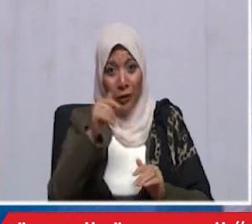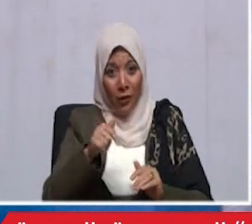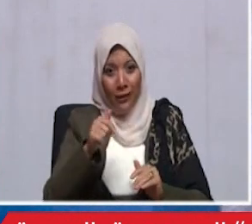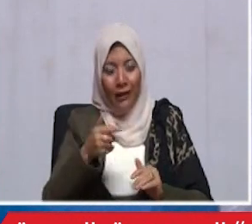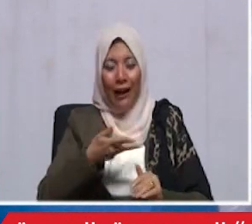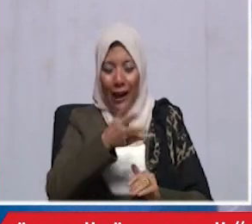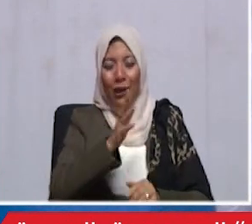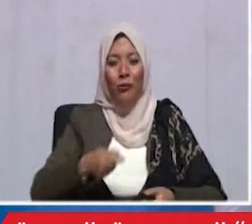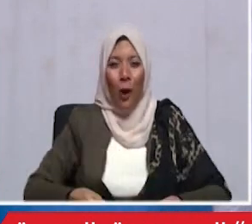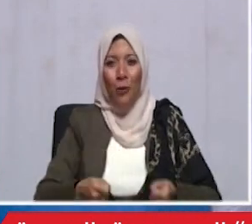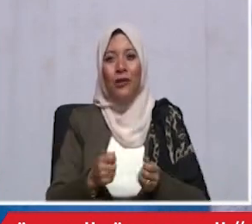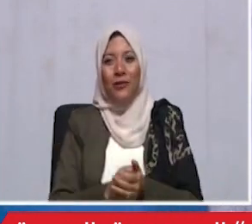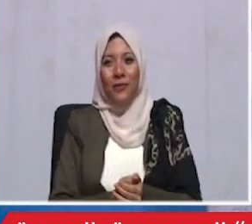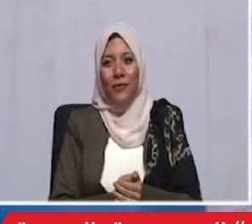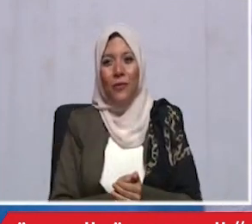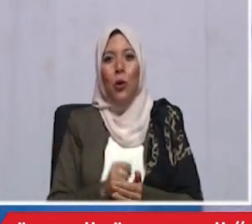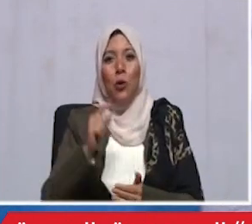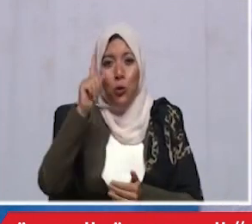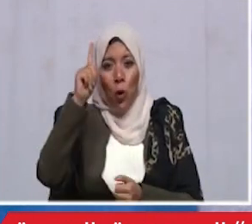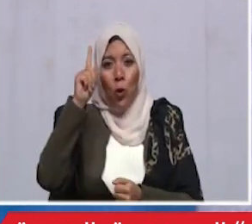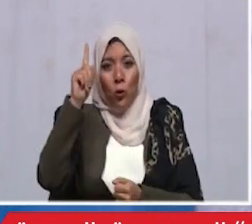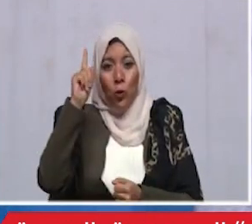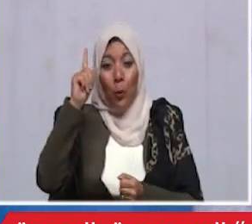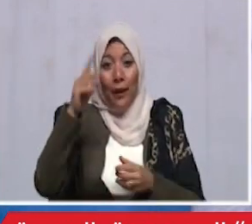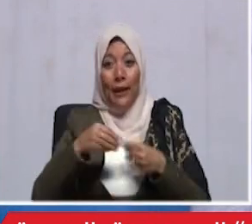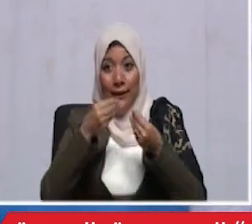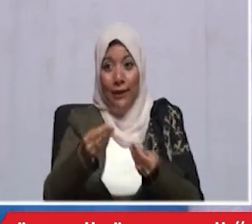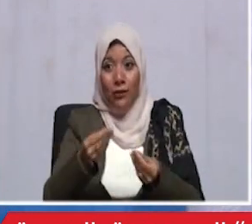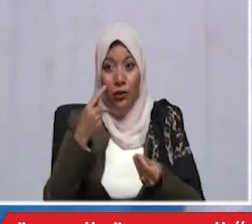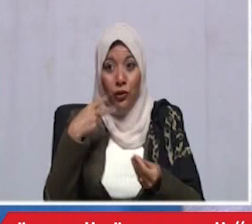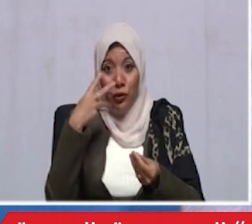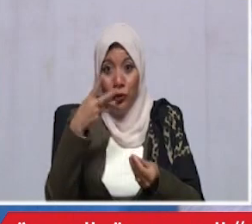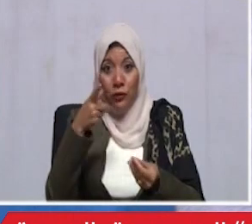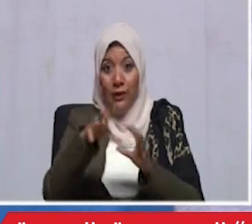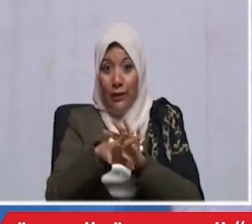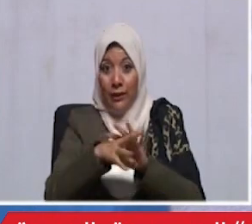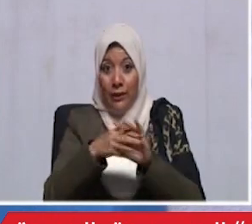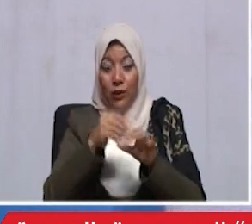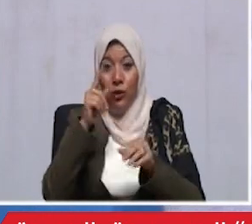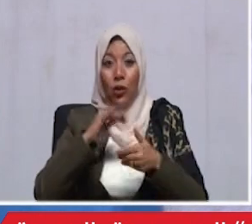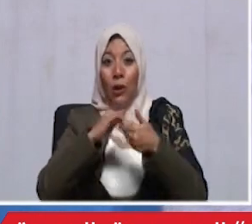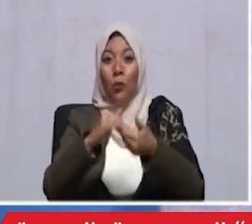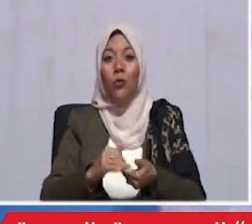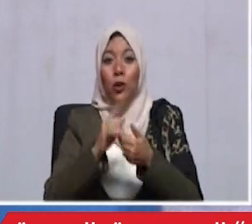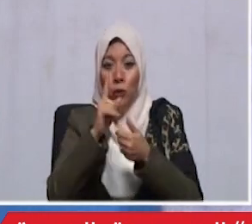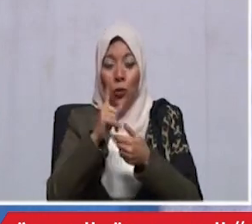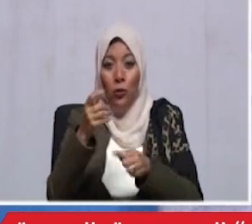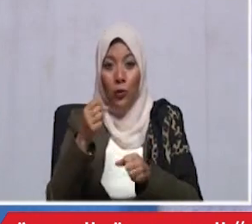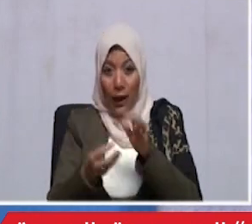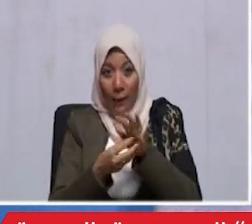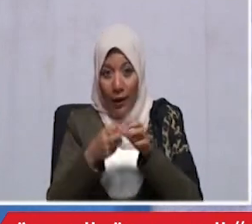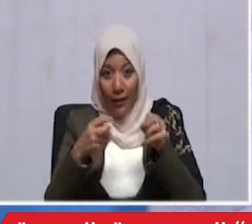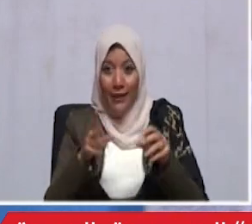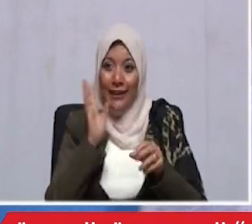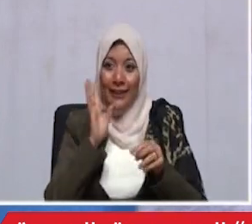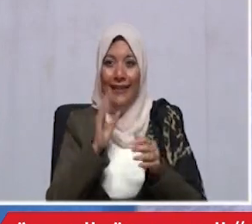الكرسي ان شاء الله. وان شاء الله ربنا يكرمنا كده ونقدر نشوف بعد ما يتخرج نقدر نساعده ازاي ان شاء الله باذن الله. بس يا ريت تعلمه